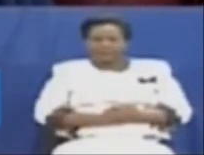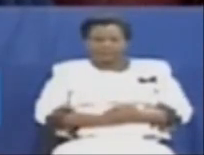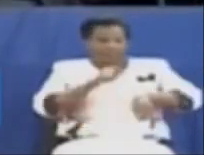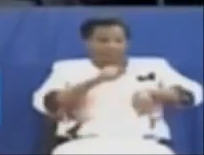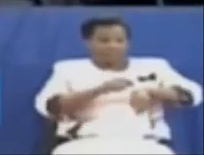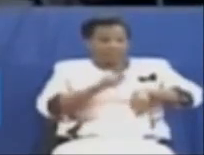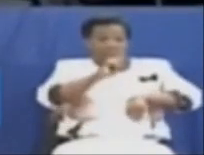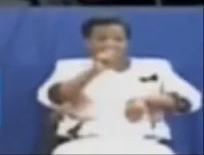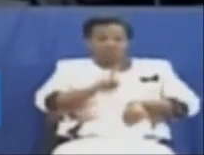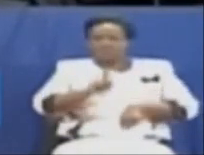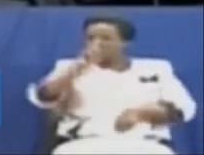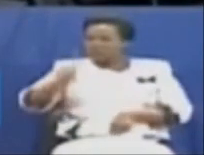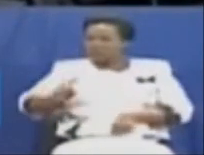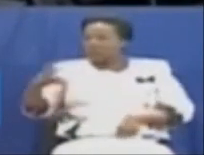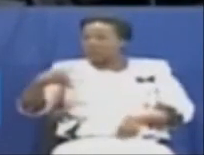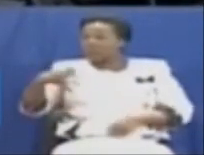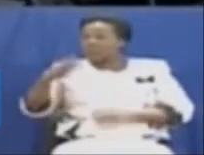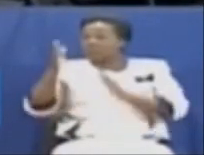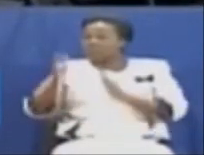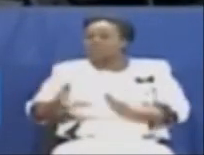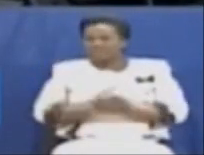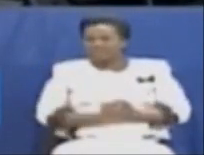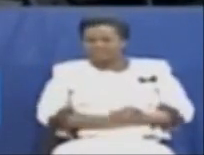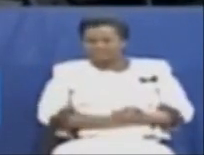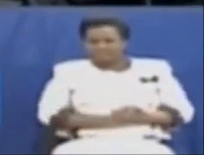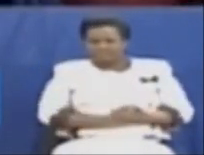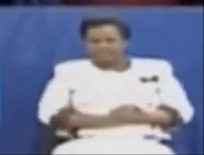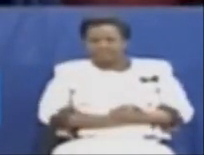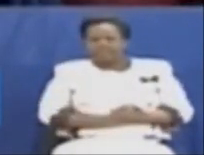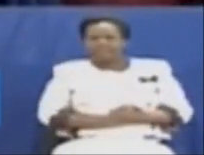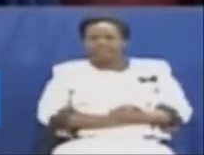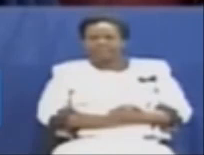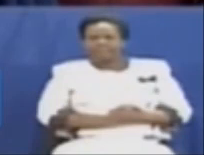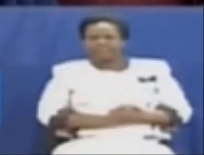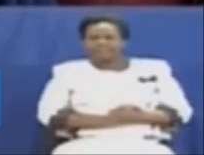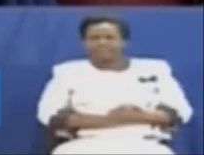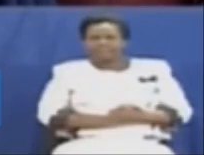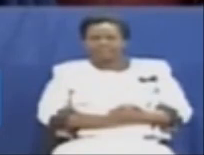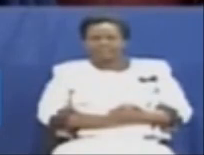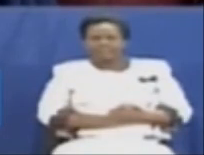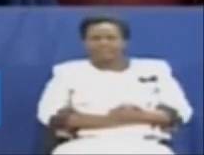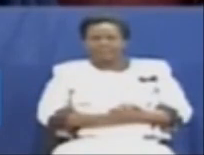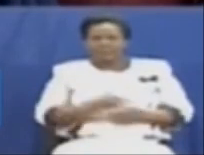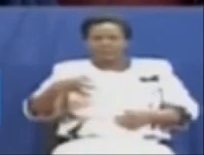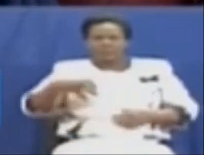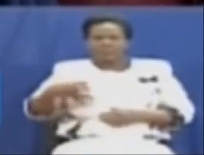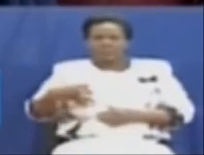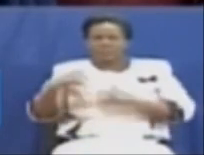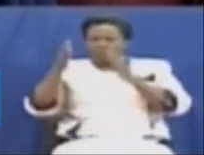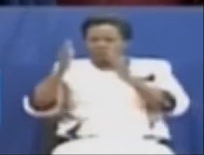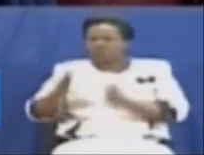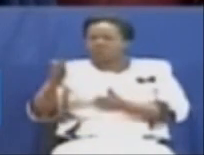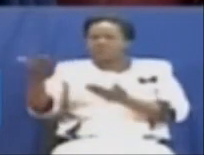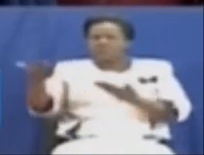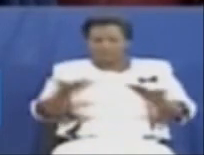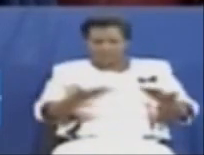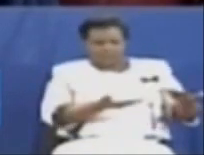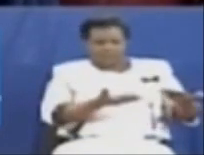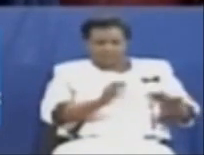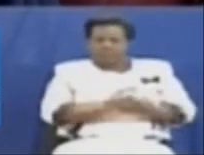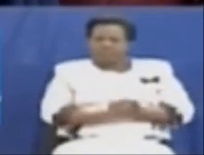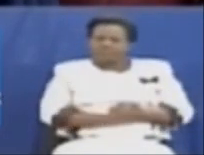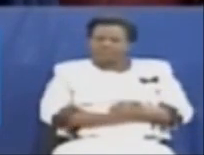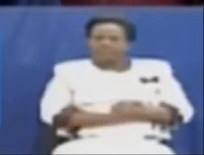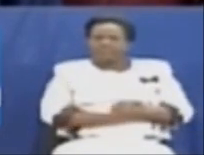shughuli za kamati kwa mwaka 2019. Mheshimiwa naibu spika, naomba kuwasilisha mezani